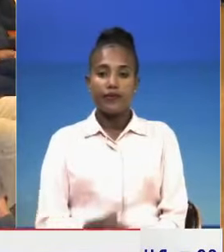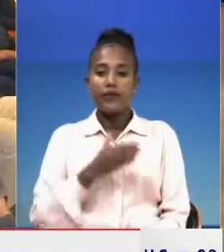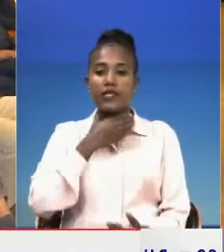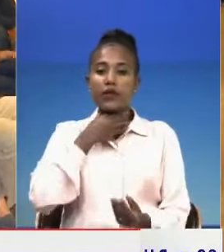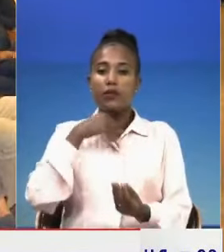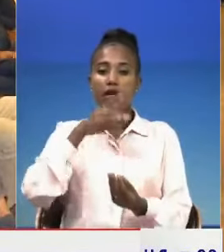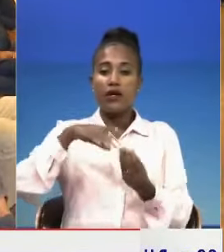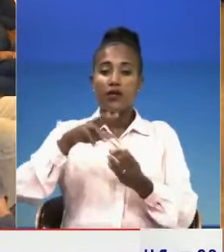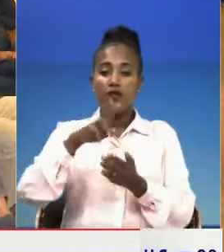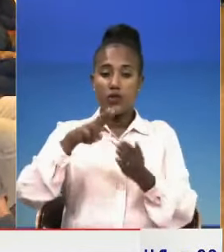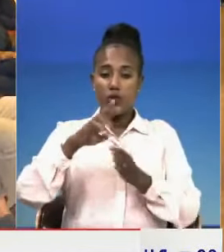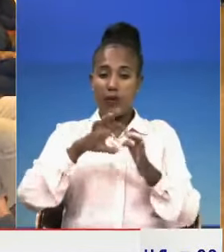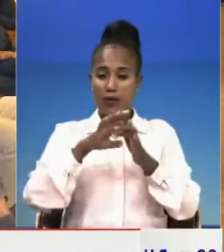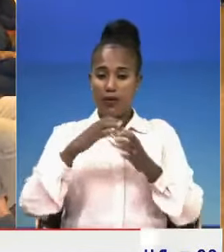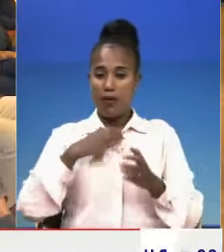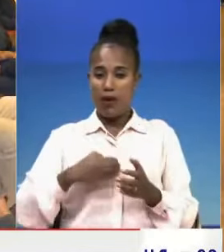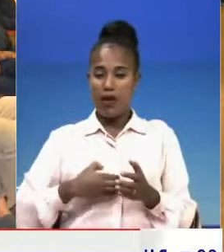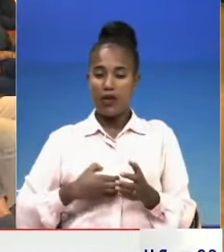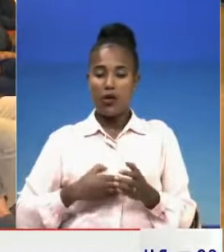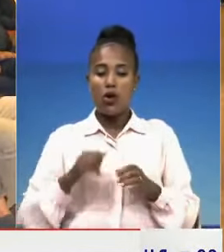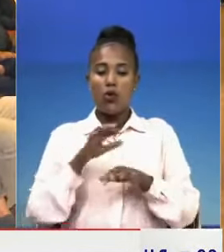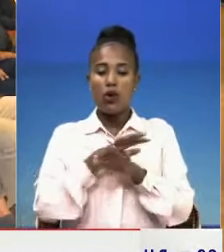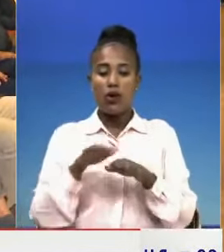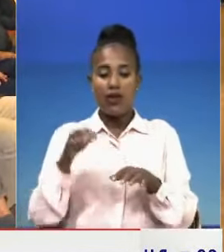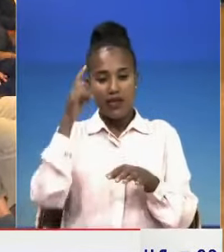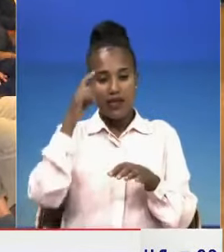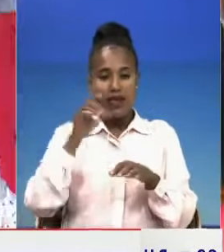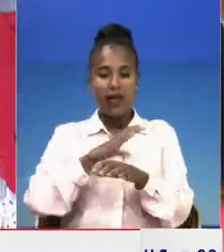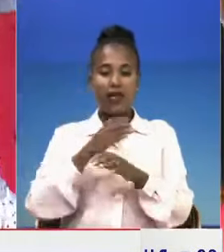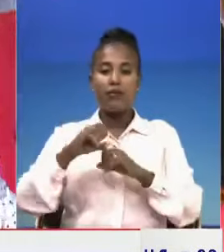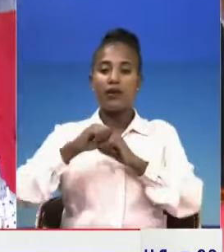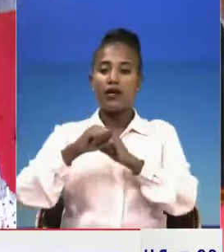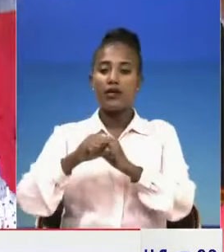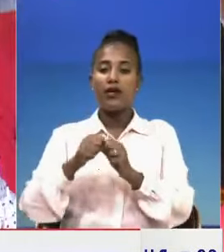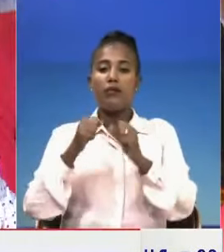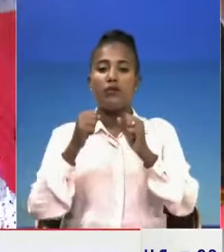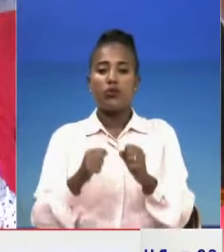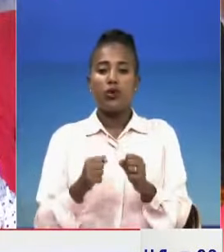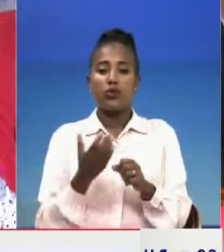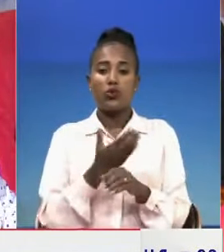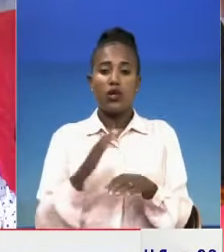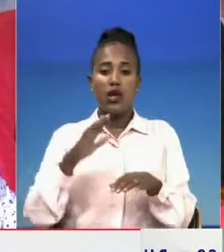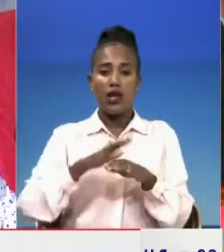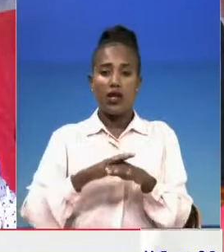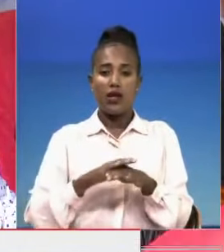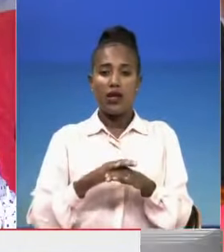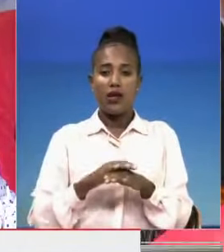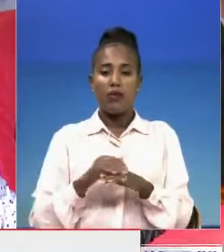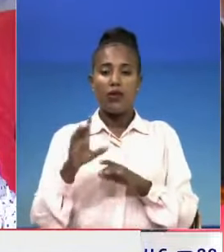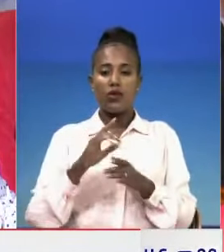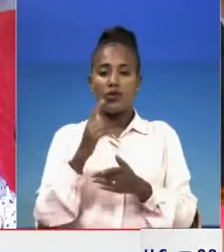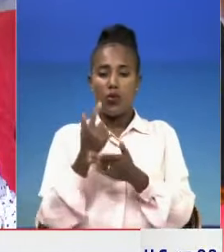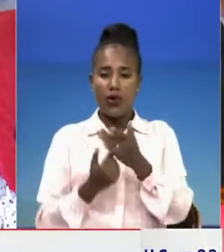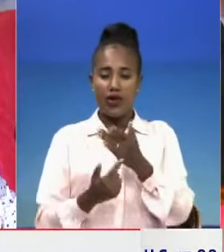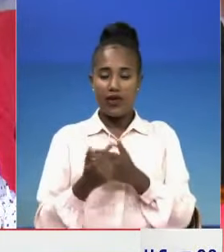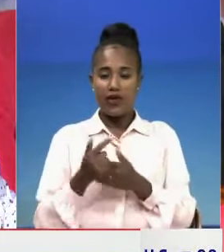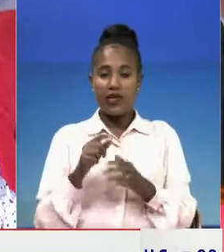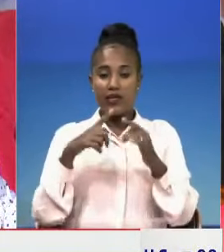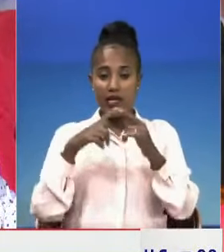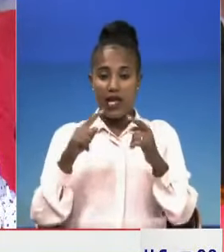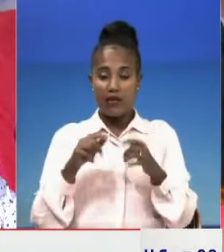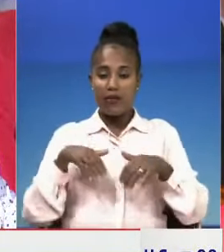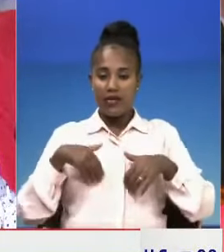የአማራ ክልል ዩኒቨርሲቲዎች ማህበረሰብ አባላት ወራሪው የትነግ ኃይል ለመመከት በሚችሉባቸው ጉዳዮች ላይ ባደረጉት ምክክር